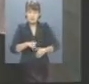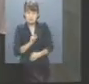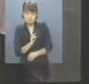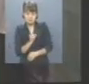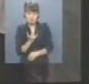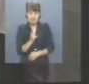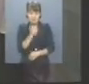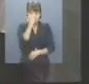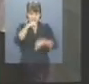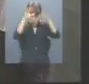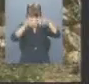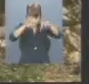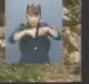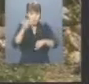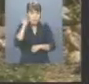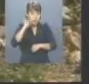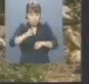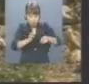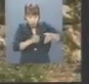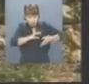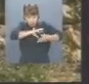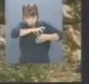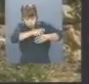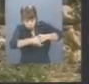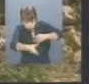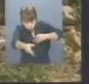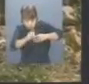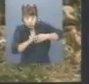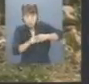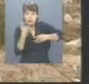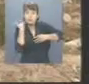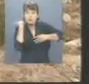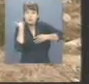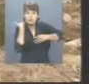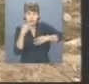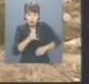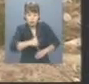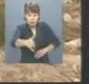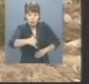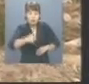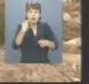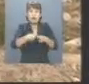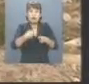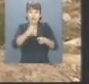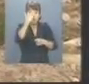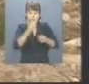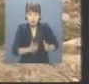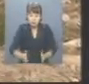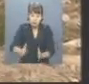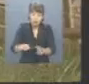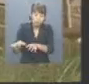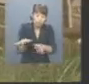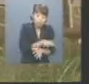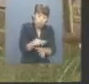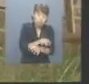กดินจะเกิดสไลด์เป็นทางยาวทันทียิ่งการสัญจรไปมาที่ไม่สะดวกเพราะน้ำป่าพัดถนนเสียหายและอย่างซ่อมแซมไม่แล้